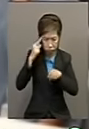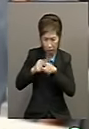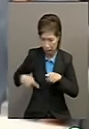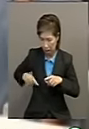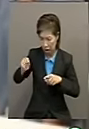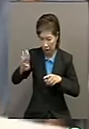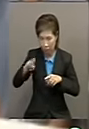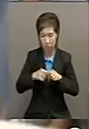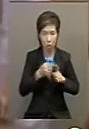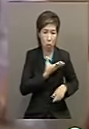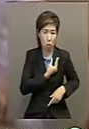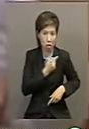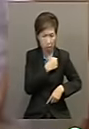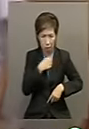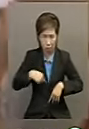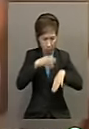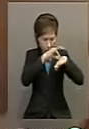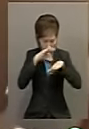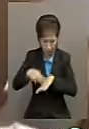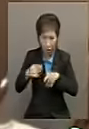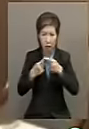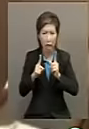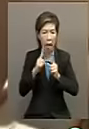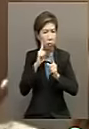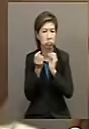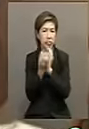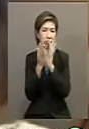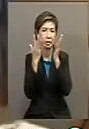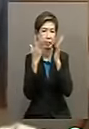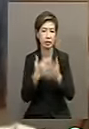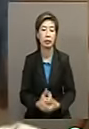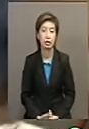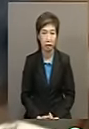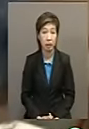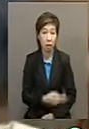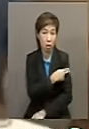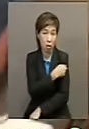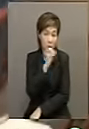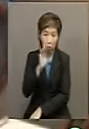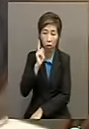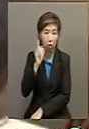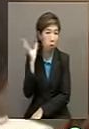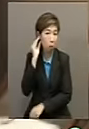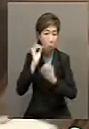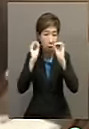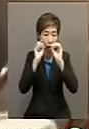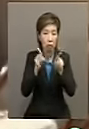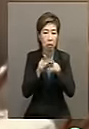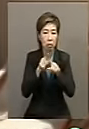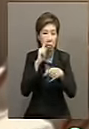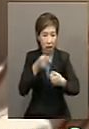นเนี่ยมันไม่ได้อยู่จุดเดียวกันมันไม่น่าจะไปสัมผัสด้วยกันได้แล้วคุณหมอบอกว่าก็ไม่เคยได้ยินฮะว่าการ